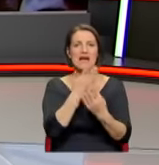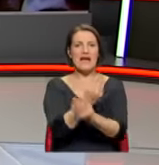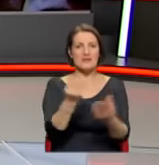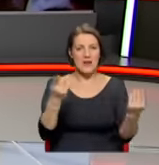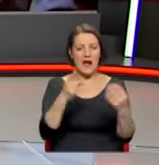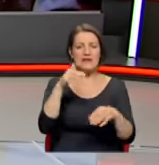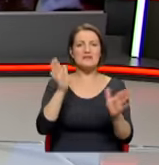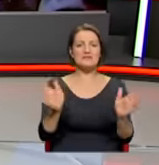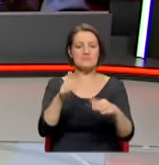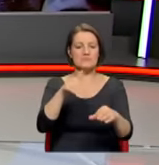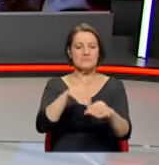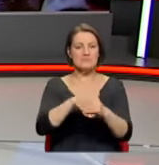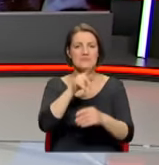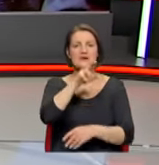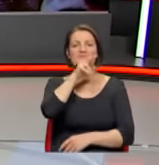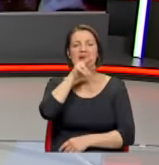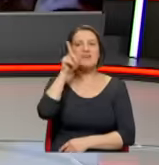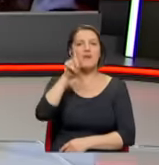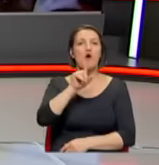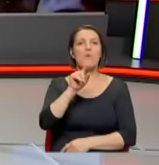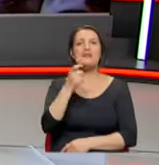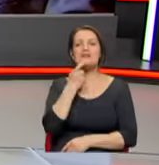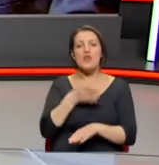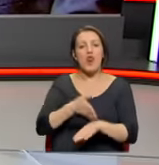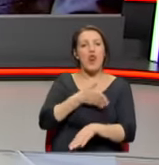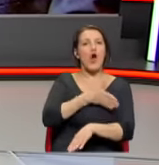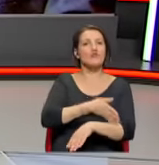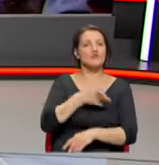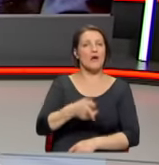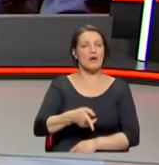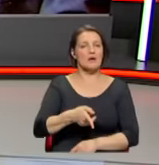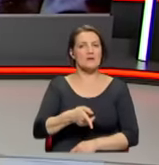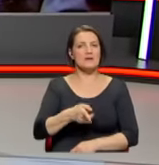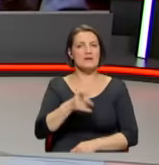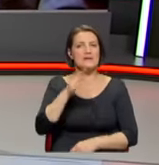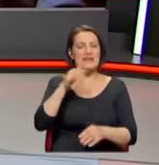sandığa gittiler. Fransa'dan 11 yıl önce. 11 yıl önce.